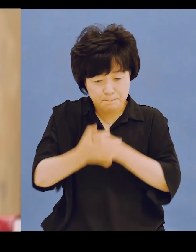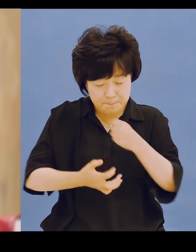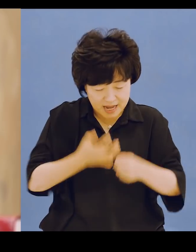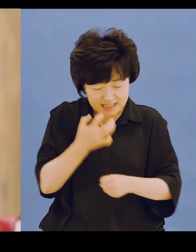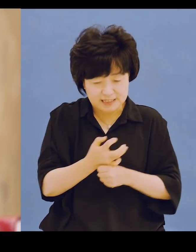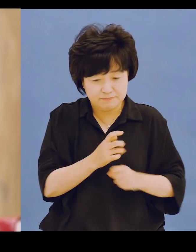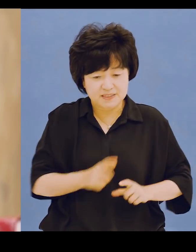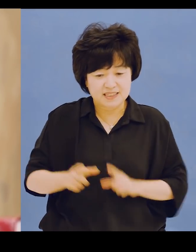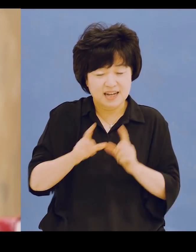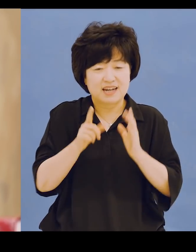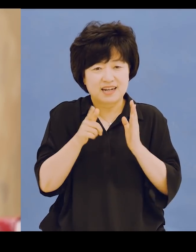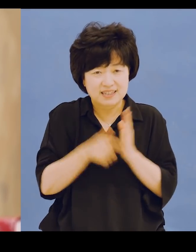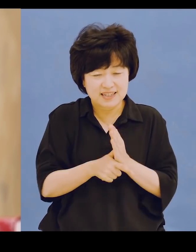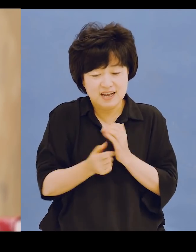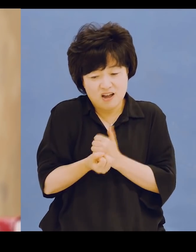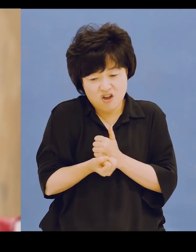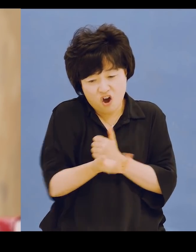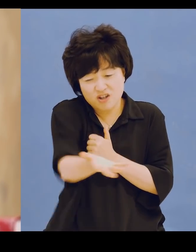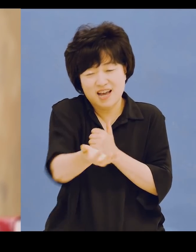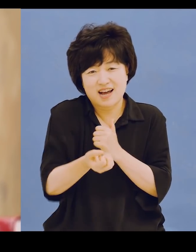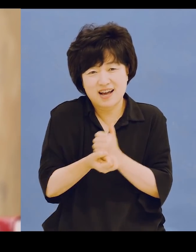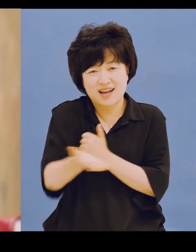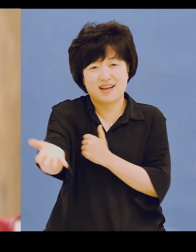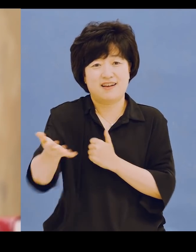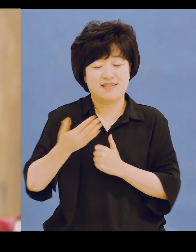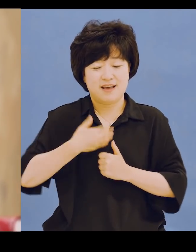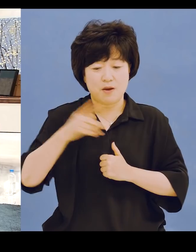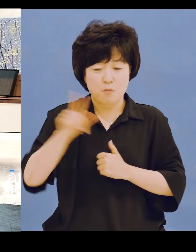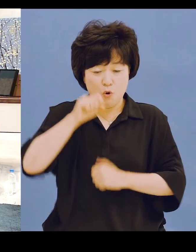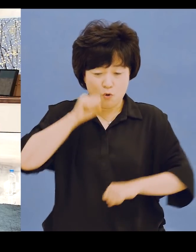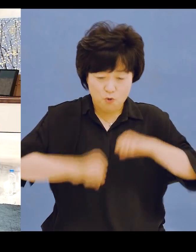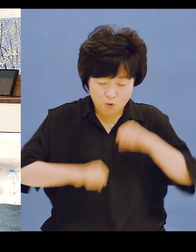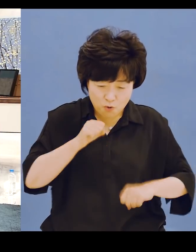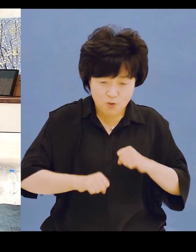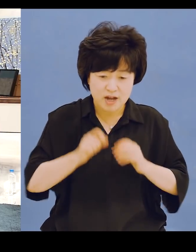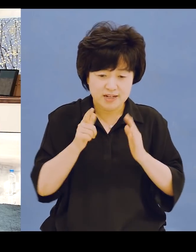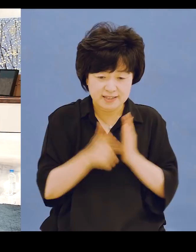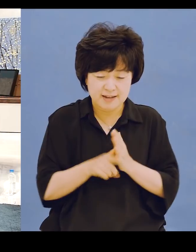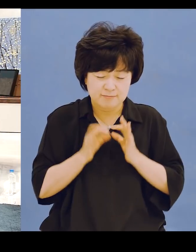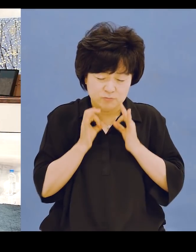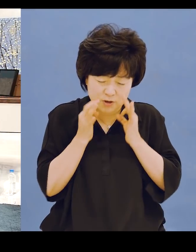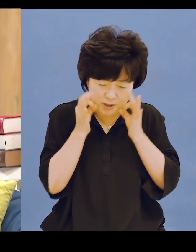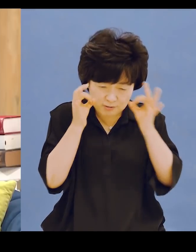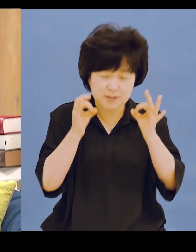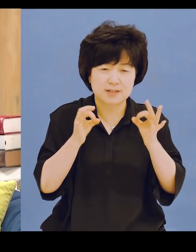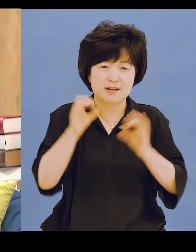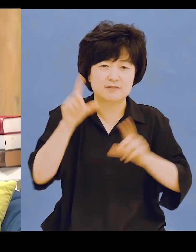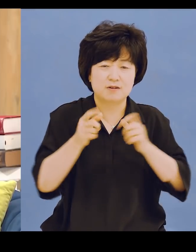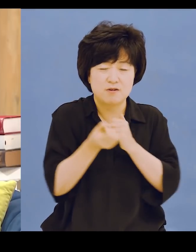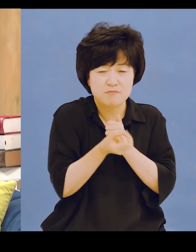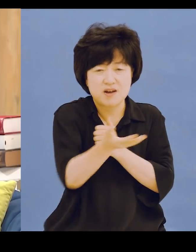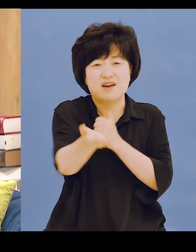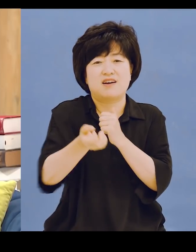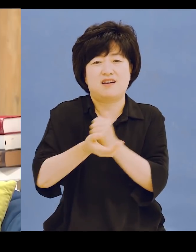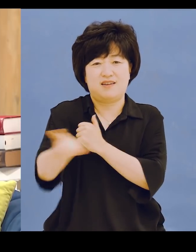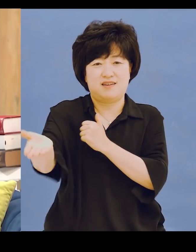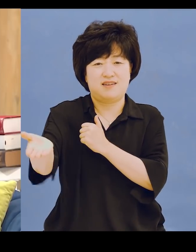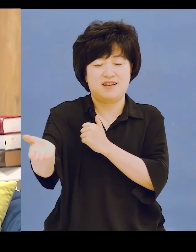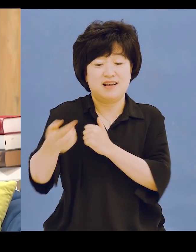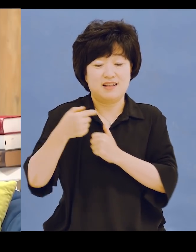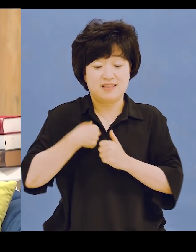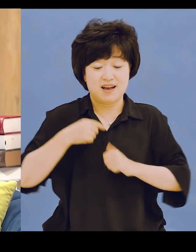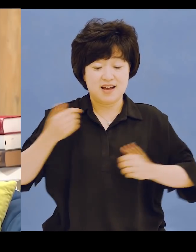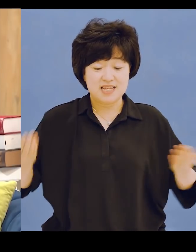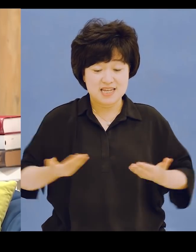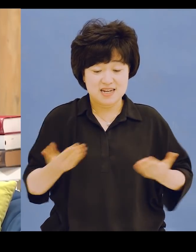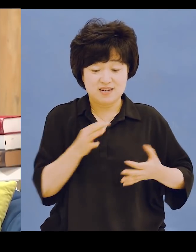하냐가 저는 그런 분이라면 자기가 어떤 일을 하든 그것에 최선을 다할 것이고요. 그의 일을 통해서 하나님은